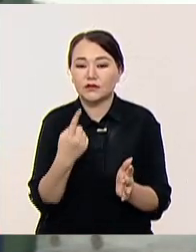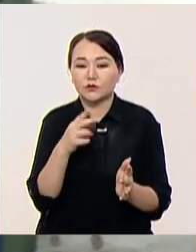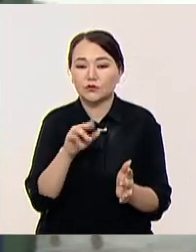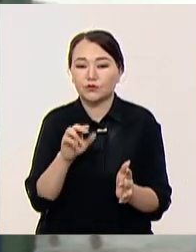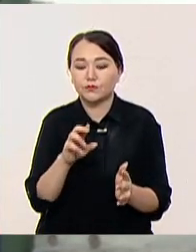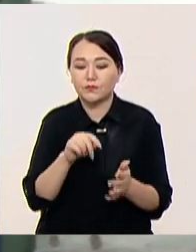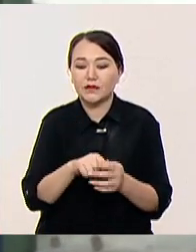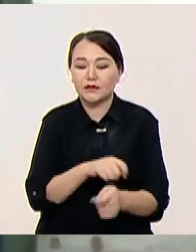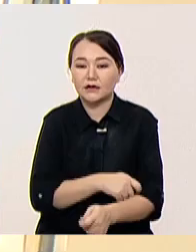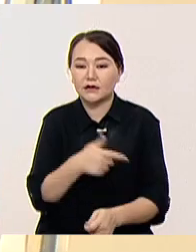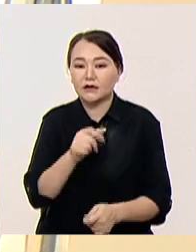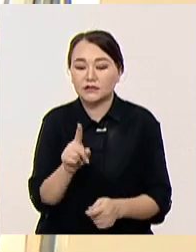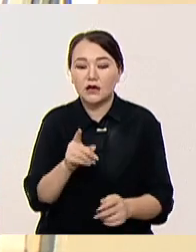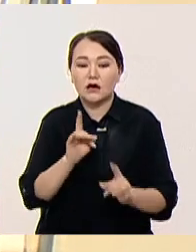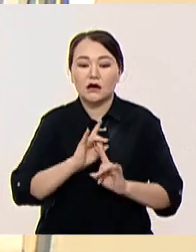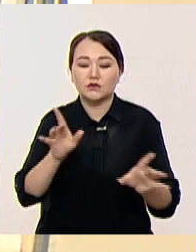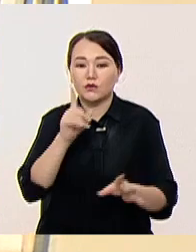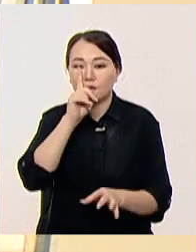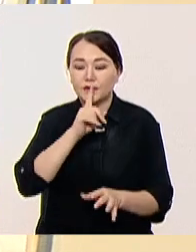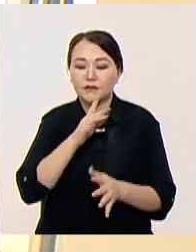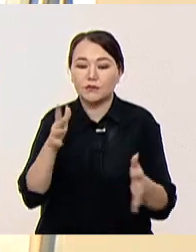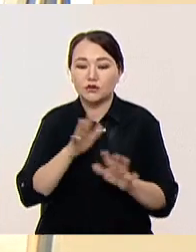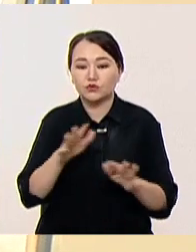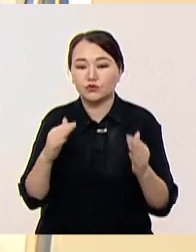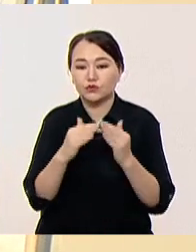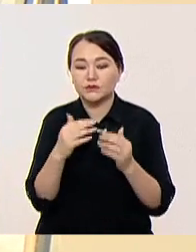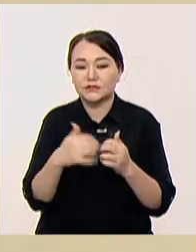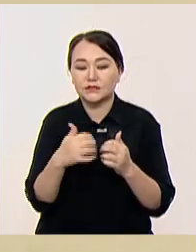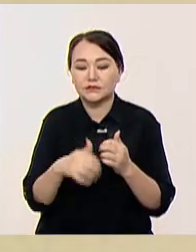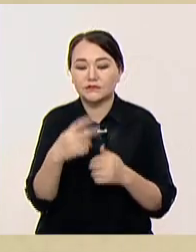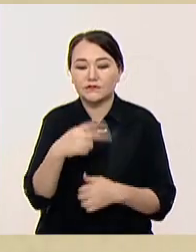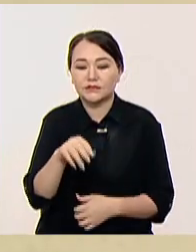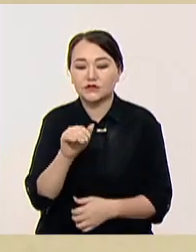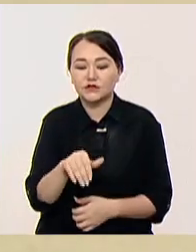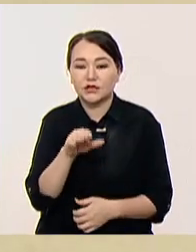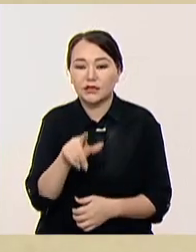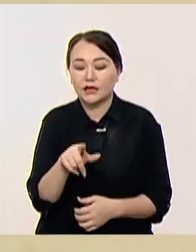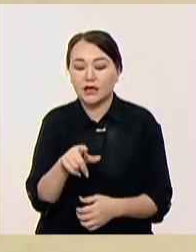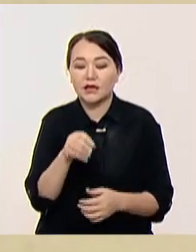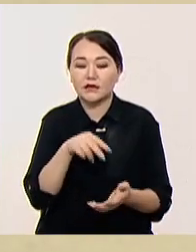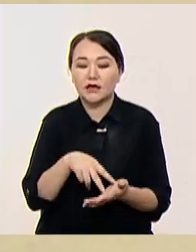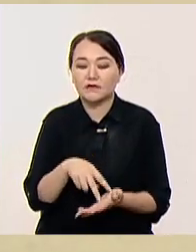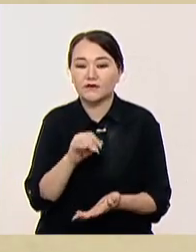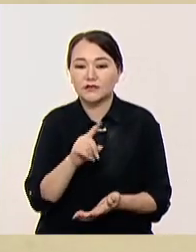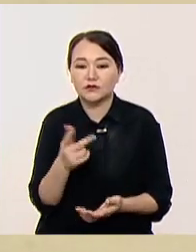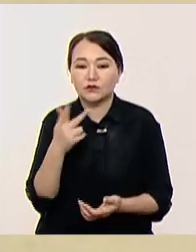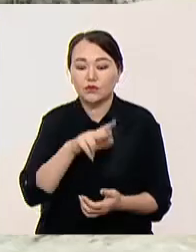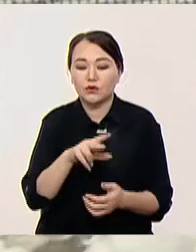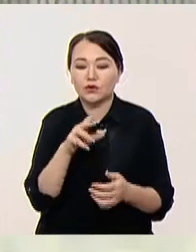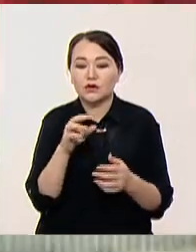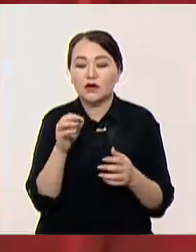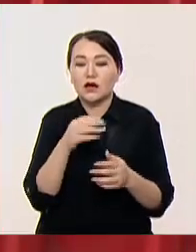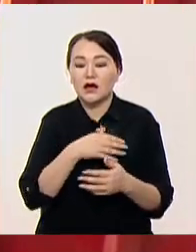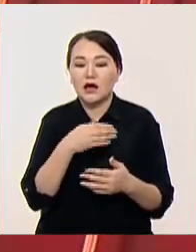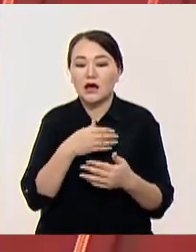кубометр газа. При этом расходы в месяц на небольшой дом составляют в среднем 20 тысяч тенге. Тариф состоит из трех составляющих.